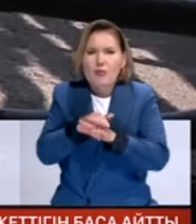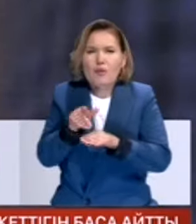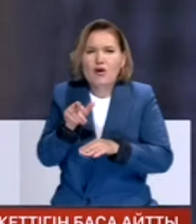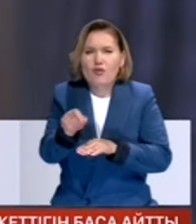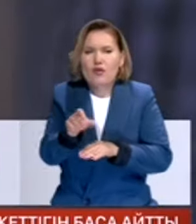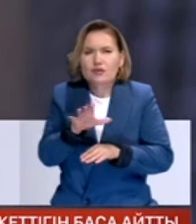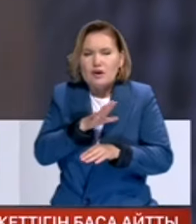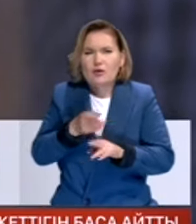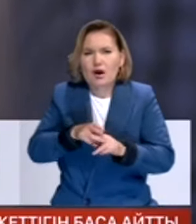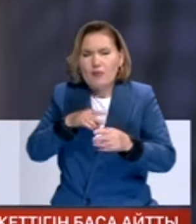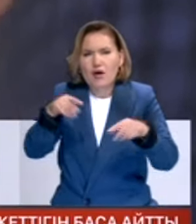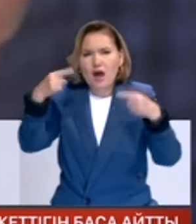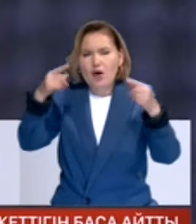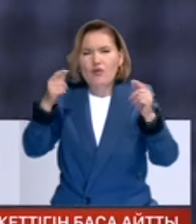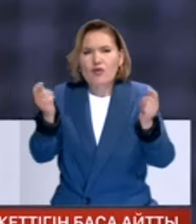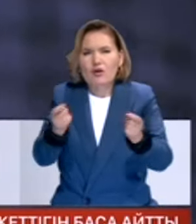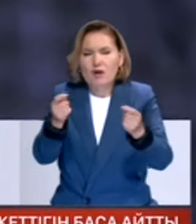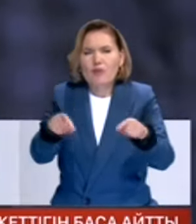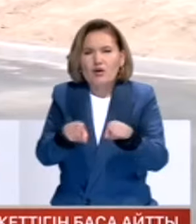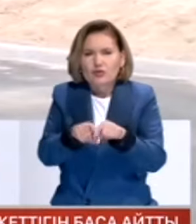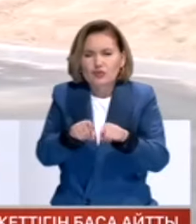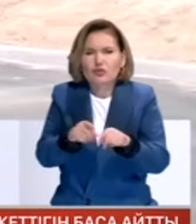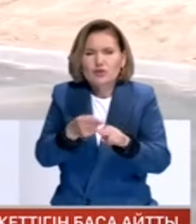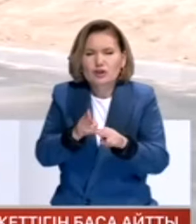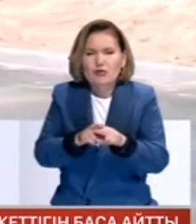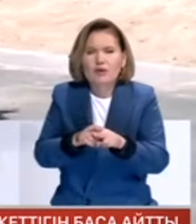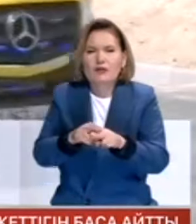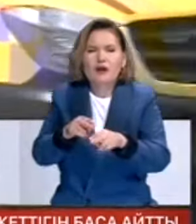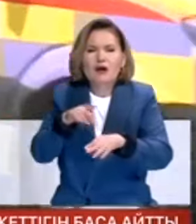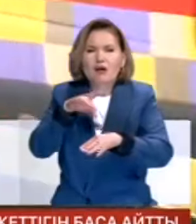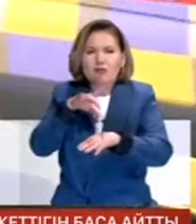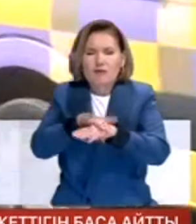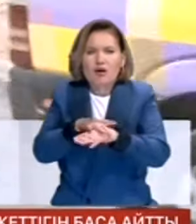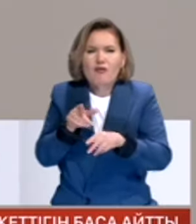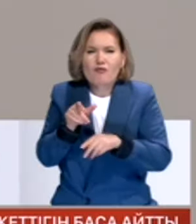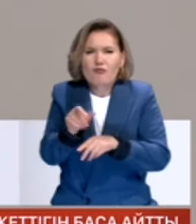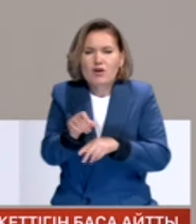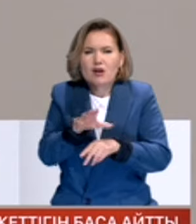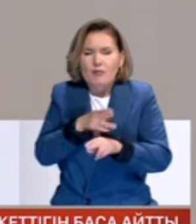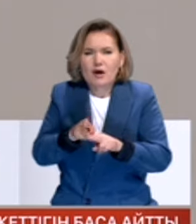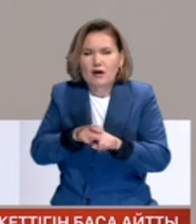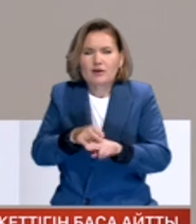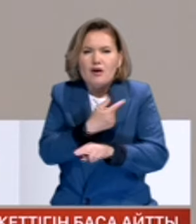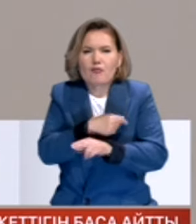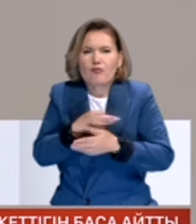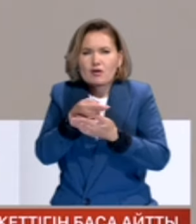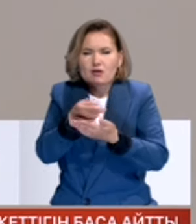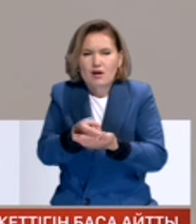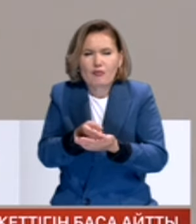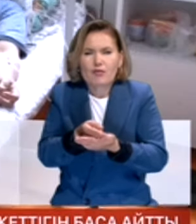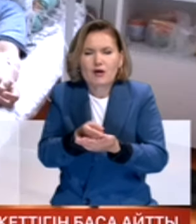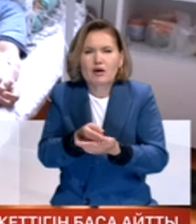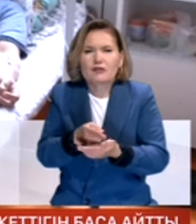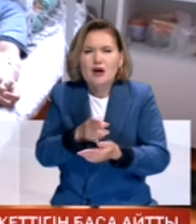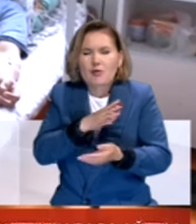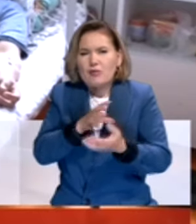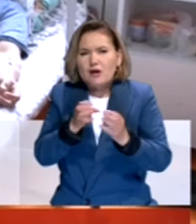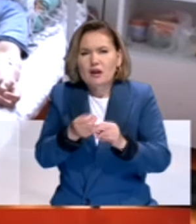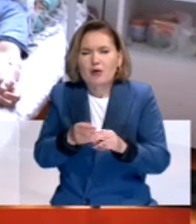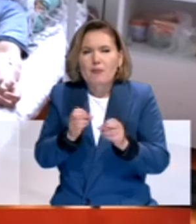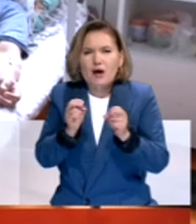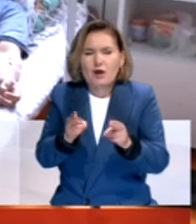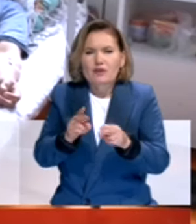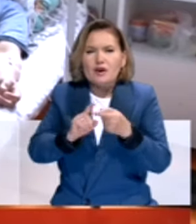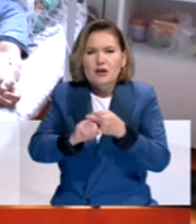кене шаққан білгенімен дәрігерге қаралмаған. Ауыр жағдайда ауруханаға жеткізілген науқас жансақтау бөлімінде қайтыс болды. Қауіпті